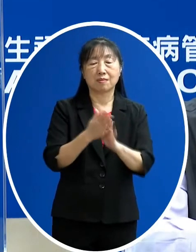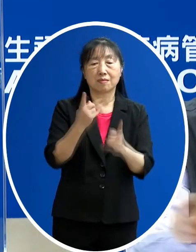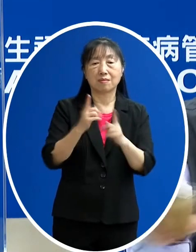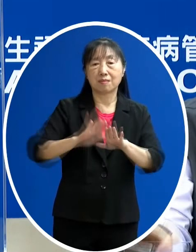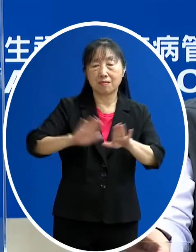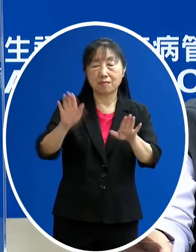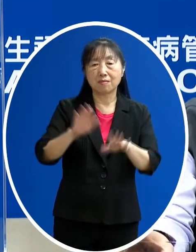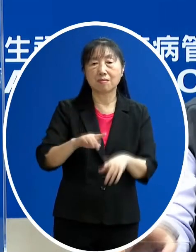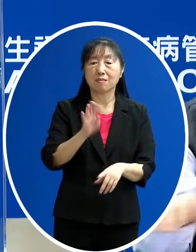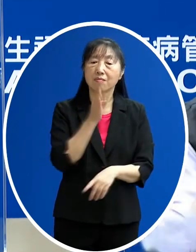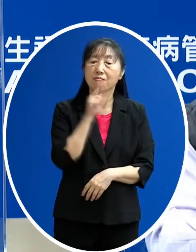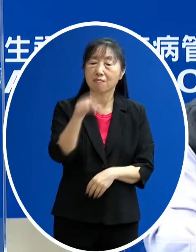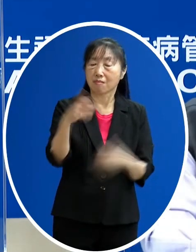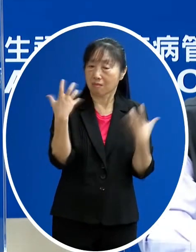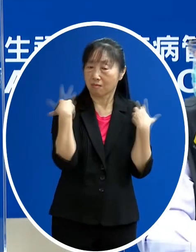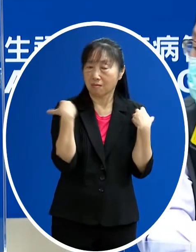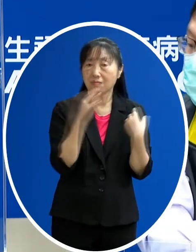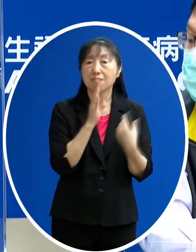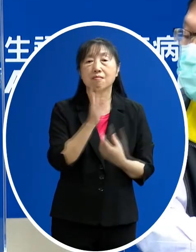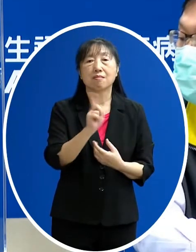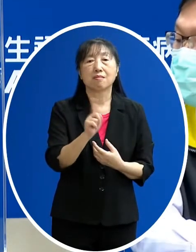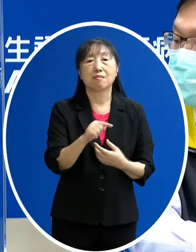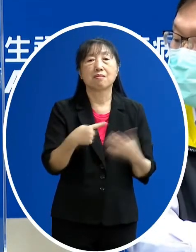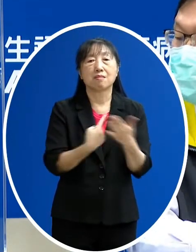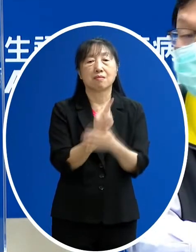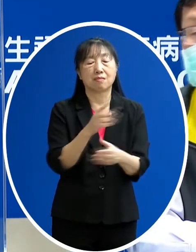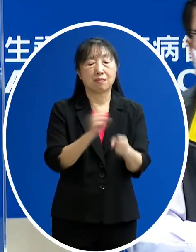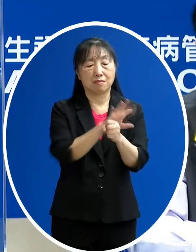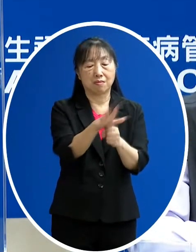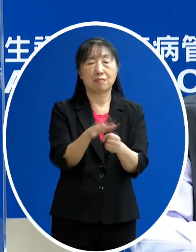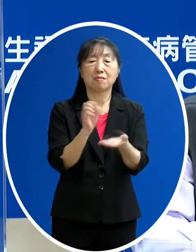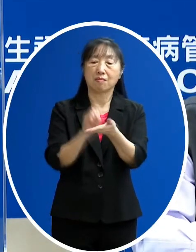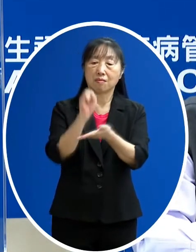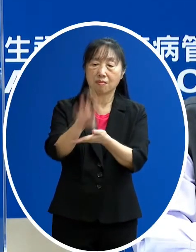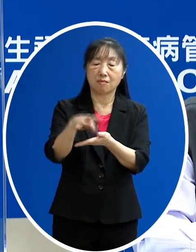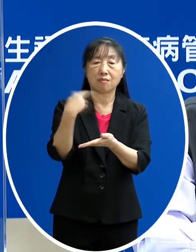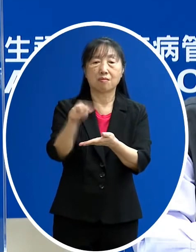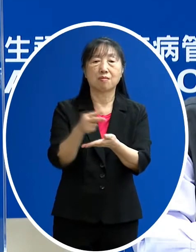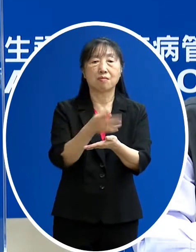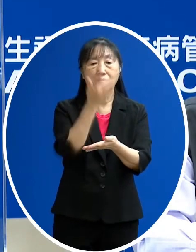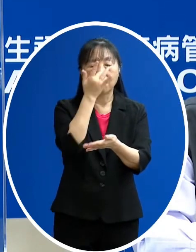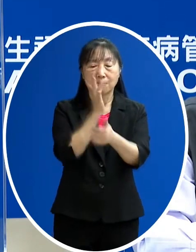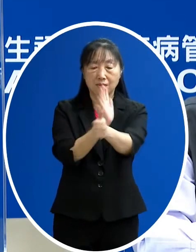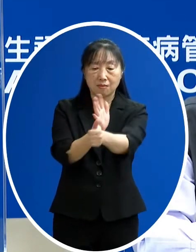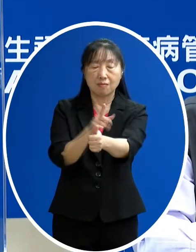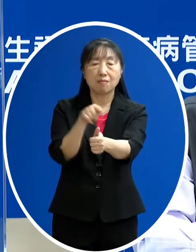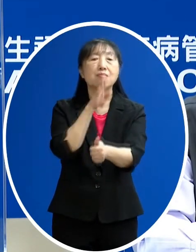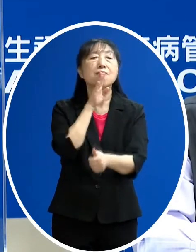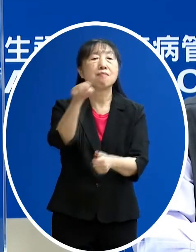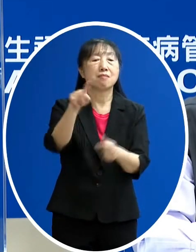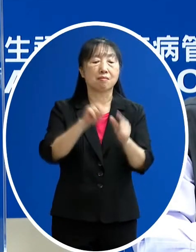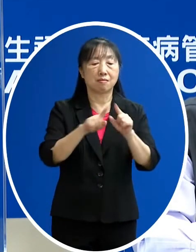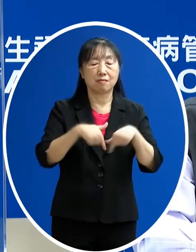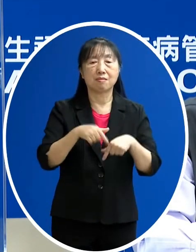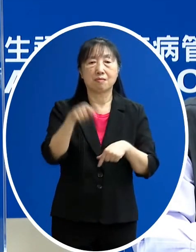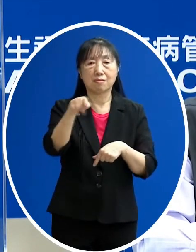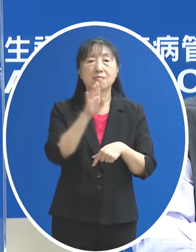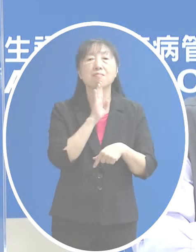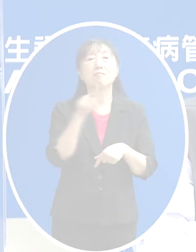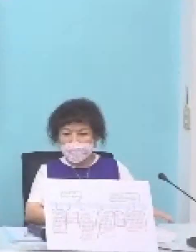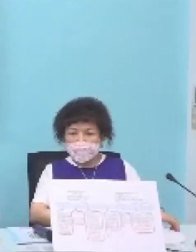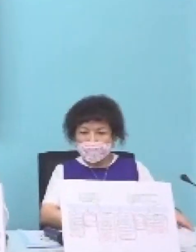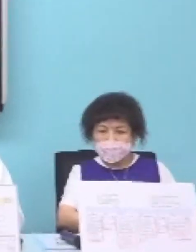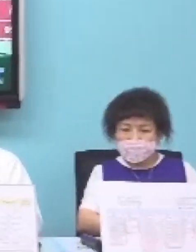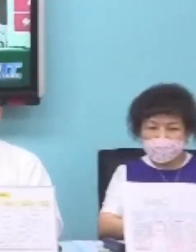清楚说它的责任的范围就是疫情通报及疫情及咨询服务中心是由民间在经营